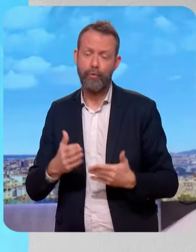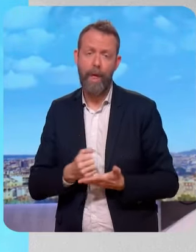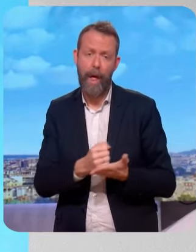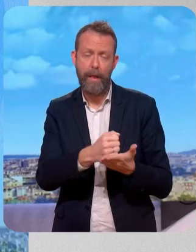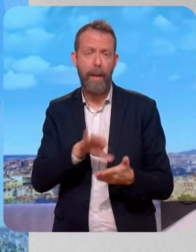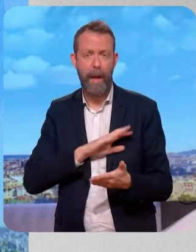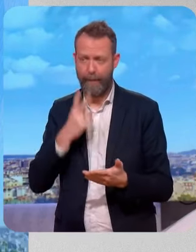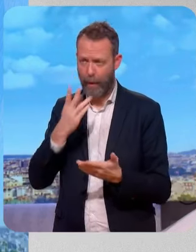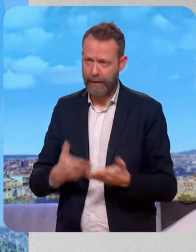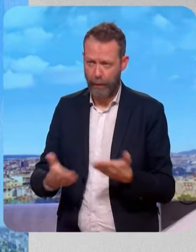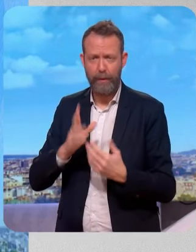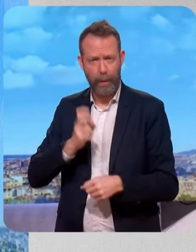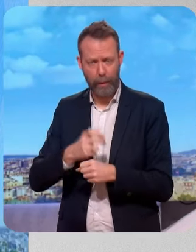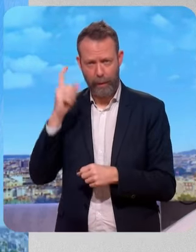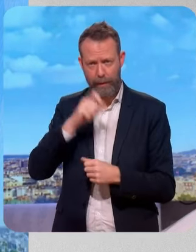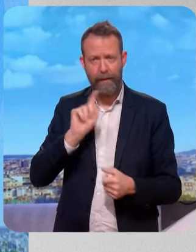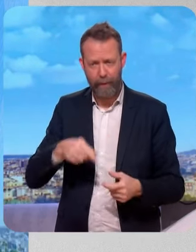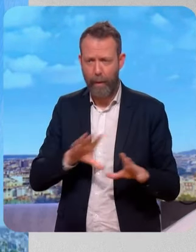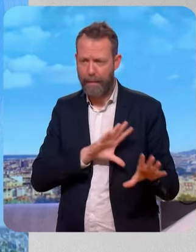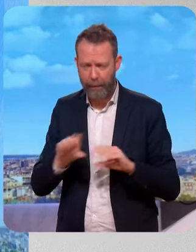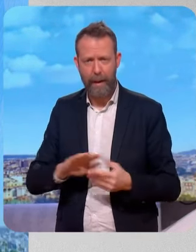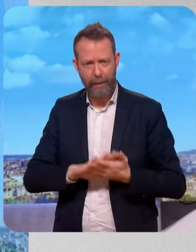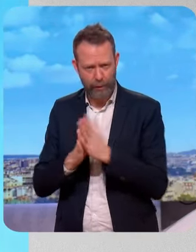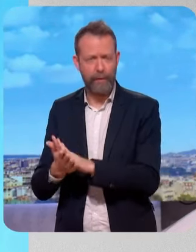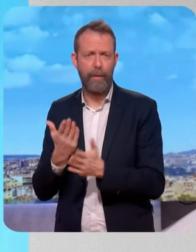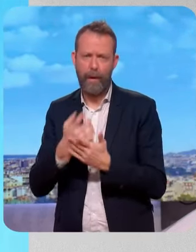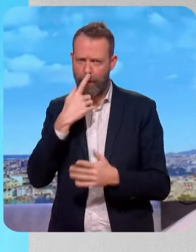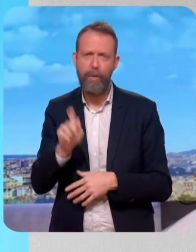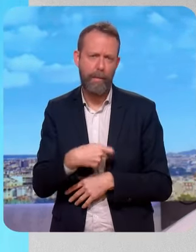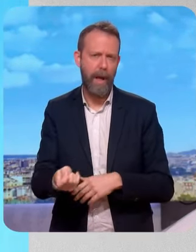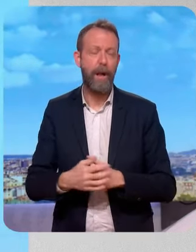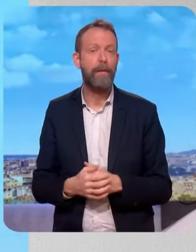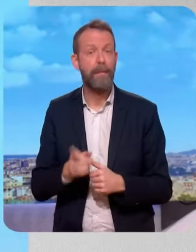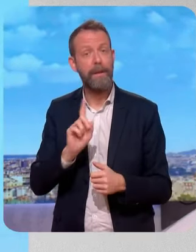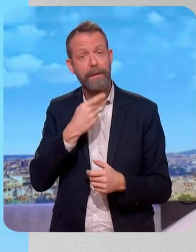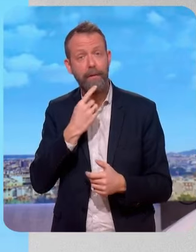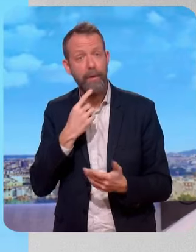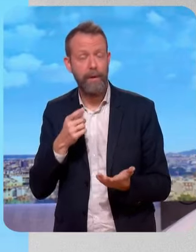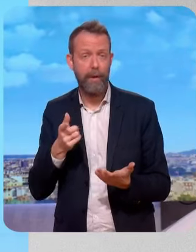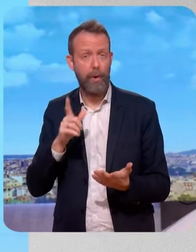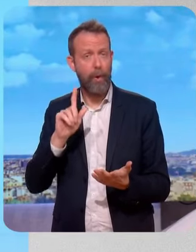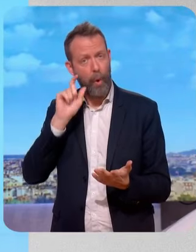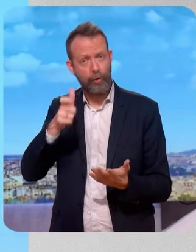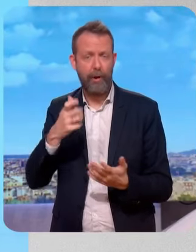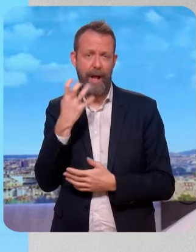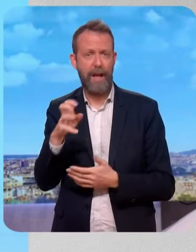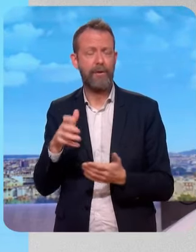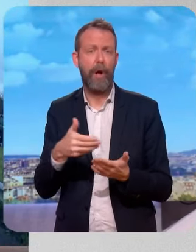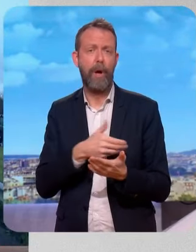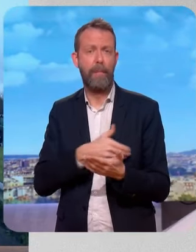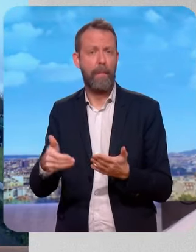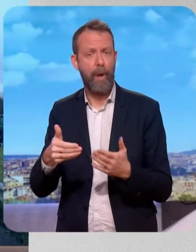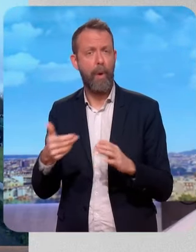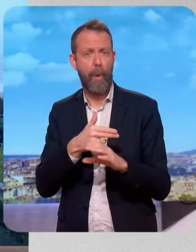parce qu'il y a une situation difficile, des transitions à mettre en œuvre, ça me paraît assez normal. Mais ça justifie donc cette enveloppe de 400 milliards. Vous